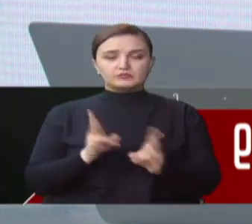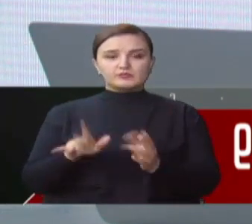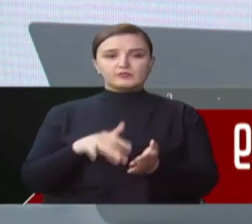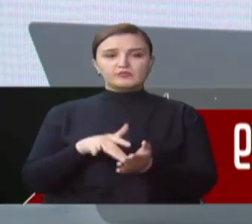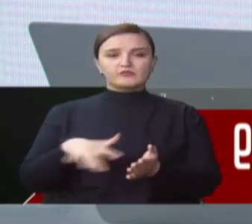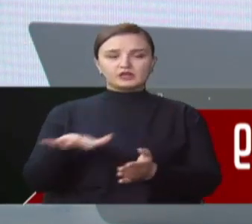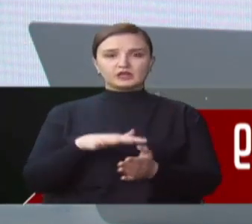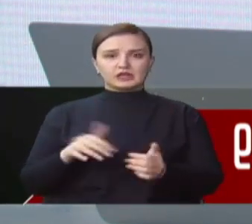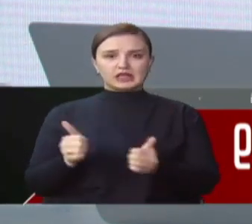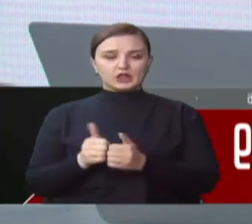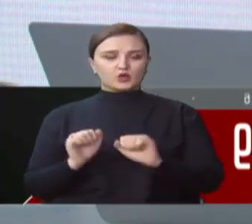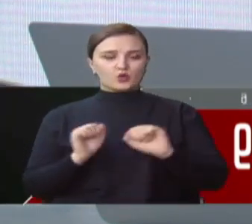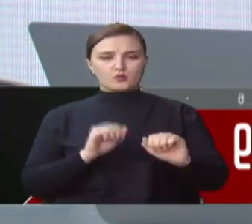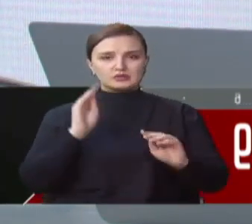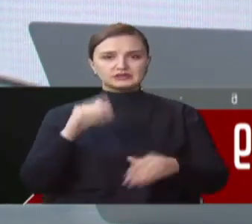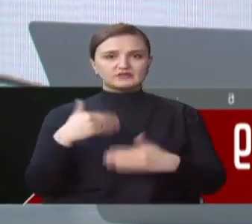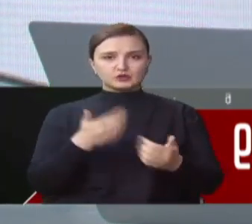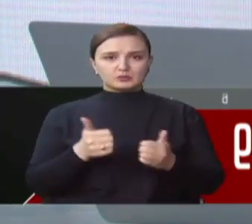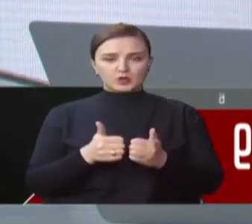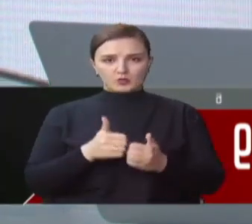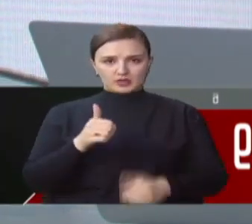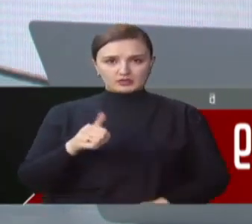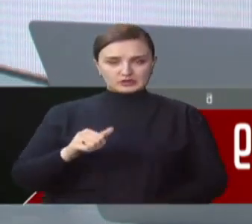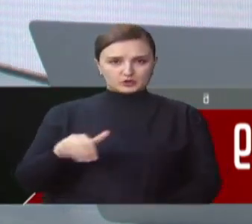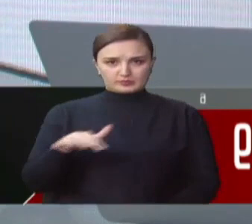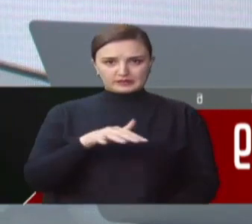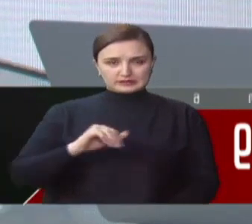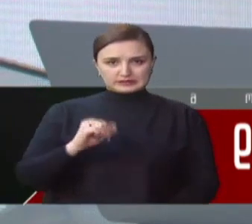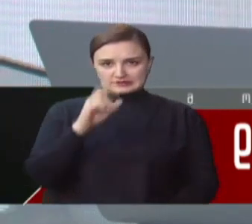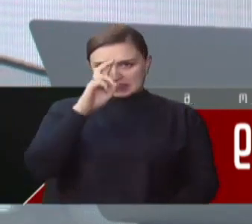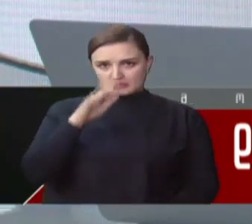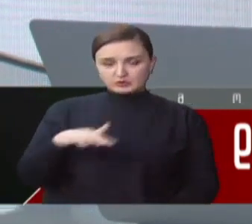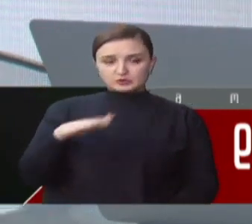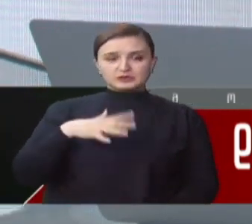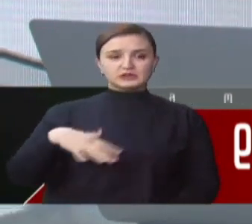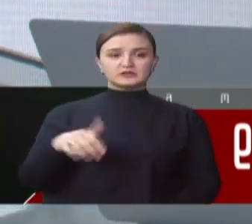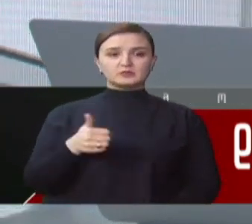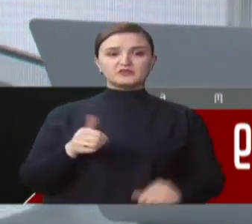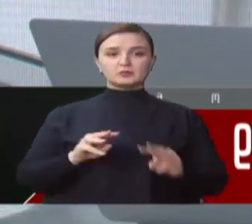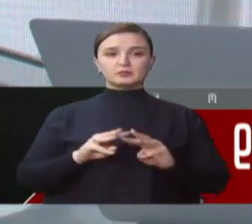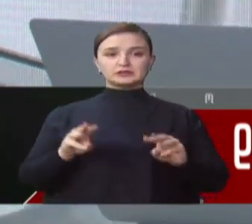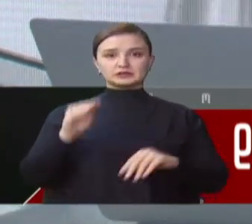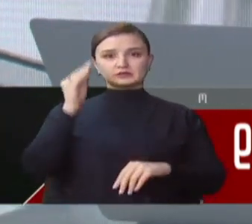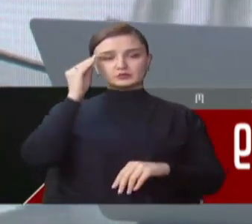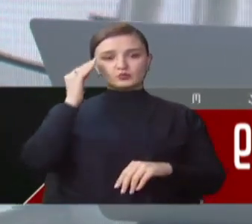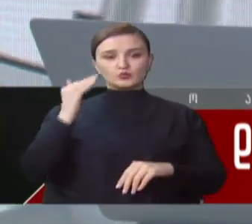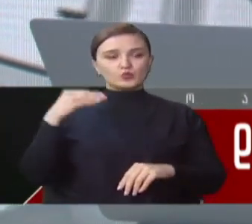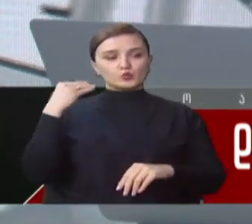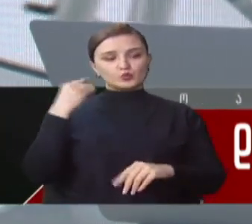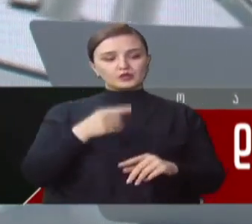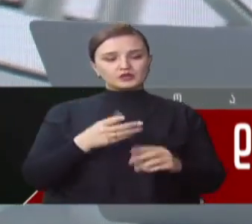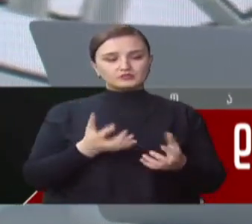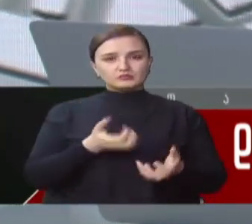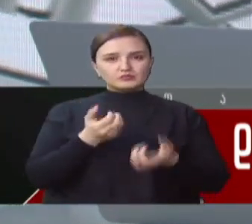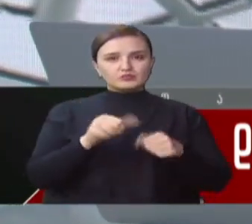tanadgomas utsxadeben da dakhmarebas tavazoben megobari sakhamtsipoebi. Საქართველოს პრემიერ-მინისტრის ინიციატივით თურქეთში სალიკვიდაციო